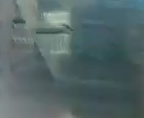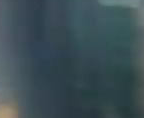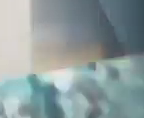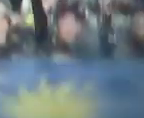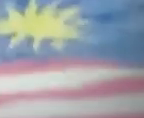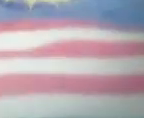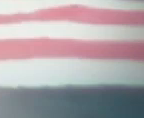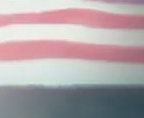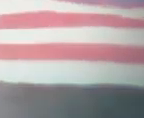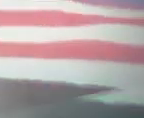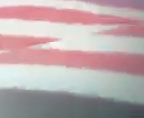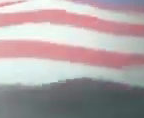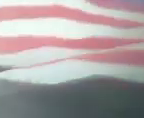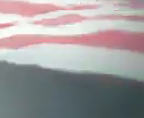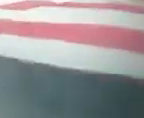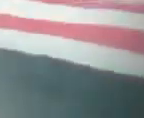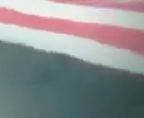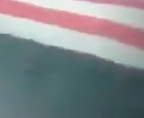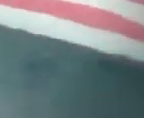faktaak inilah